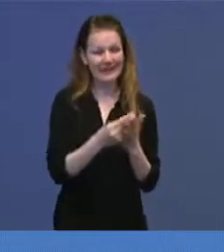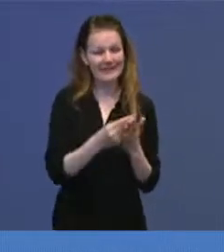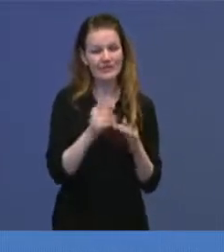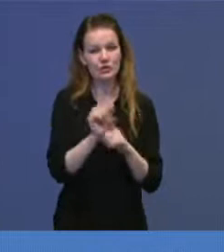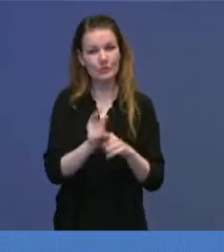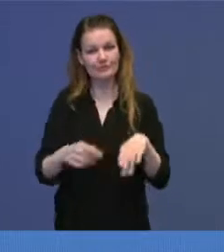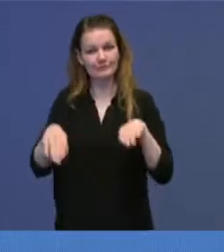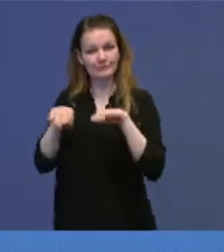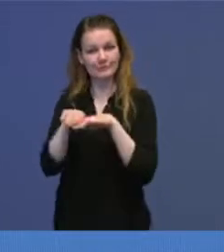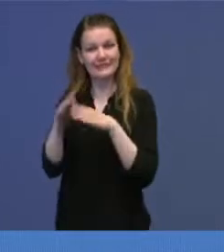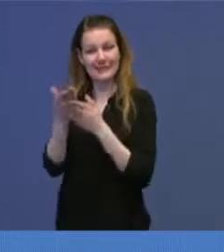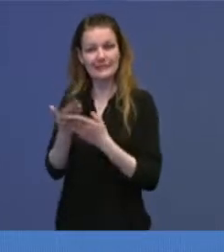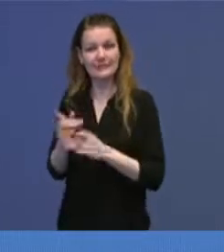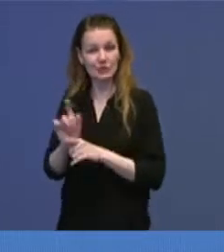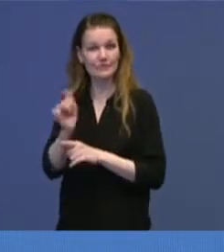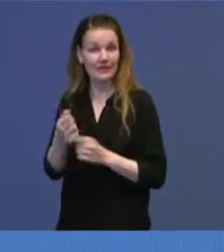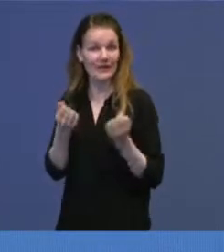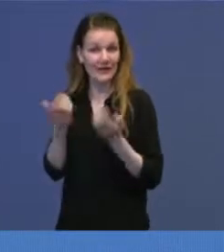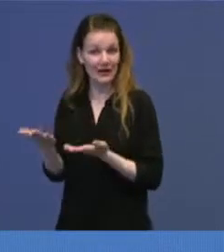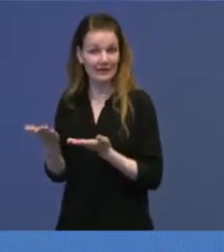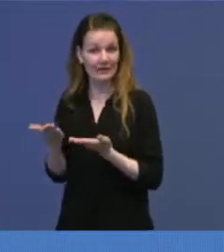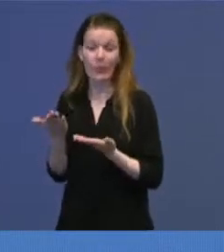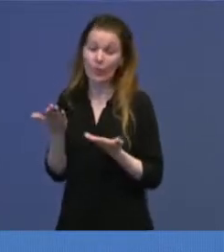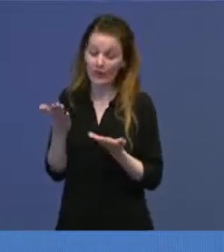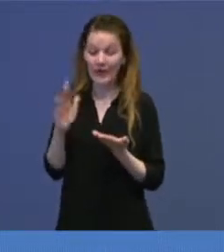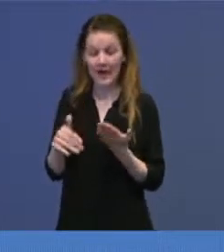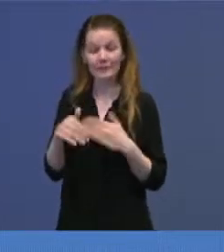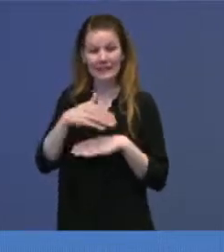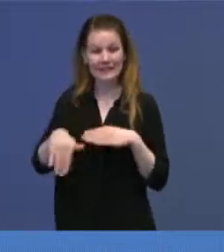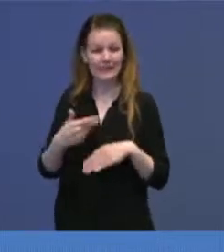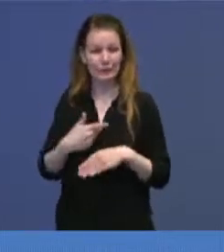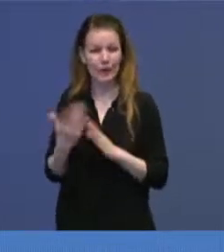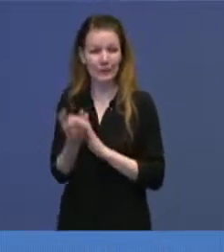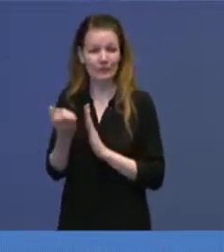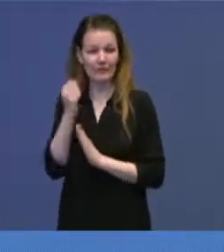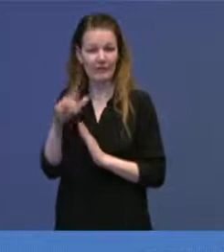som skal leveres, sånn at det er begrenset hva man kan ta ut i profitt, for eksempel.